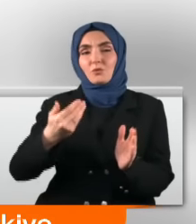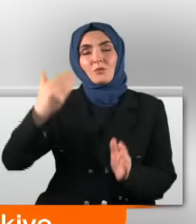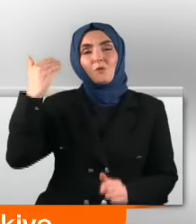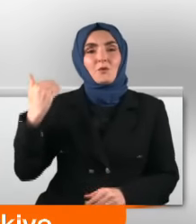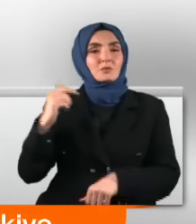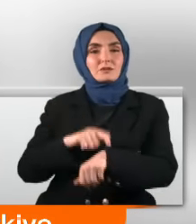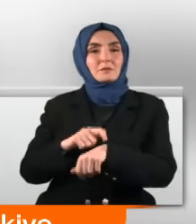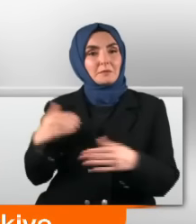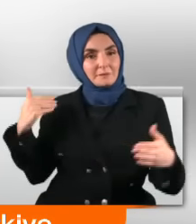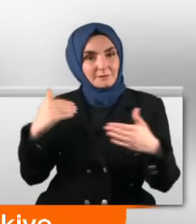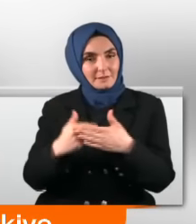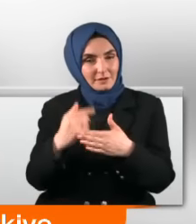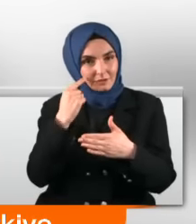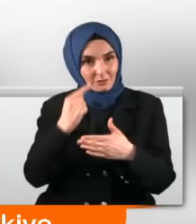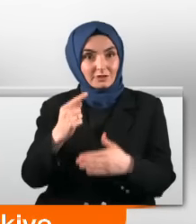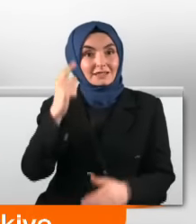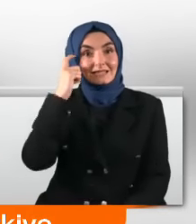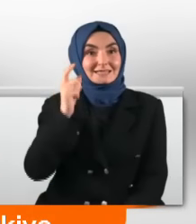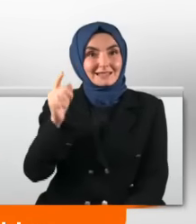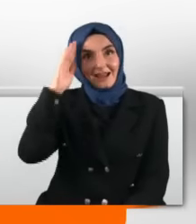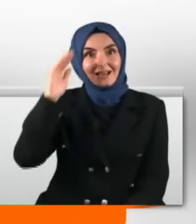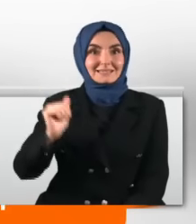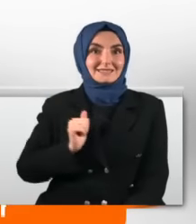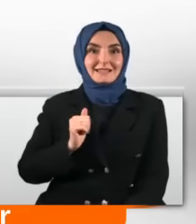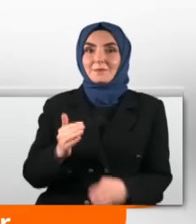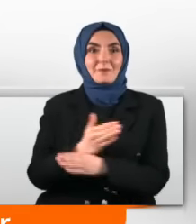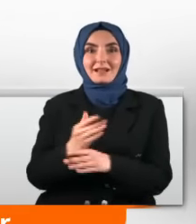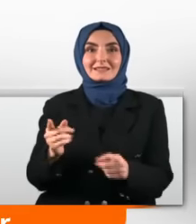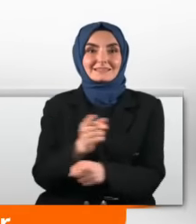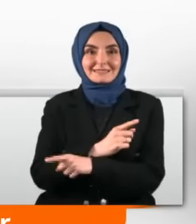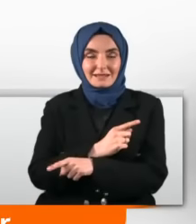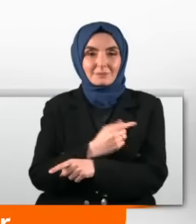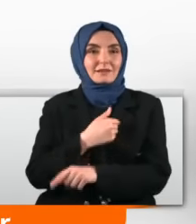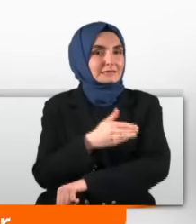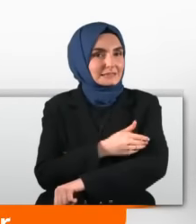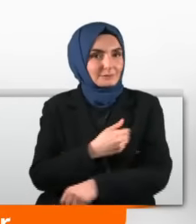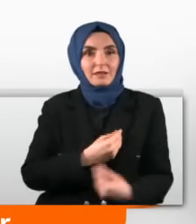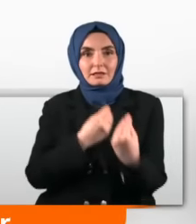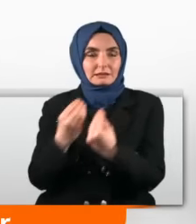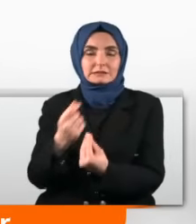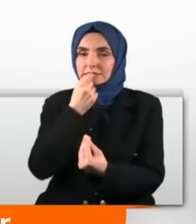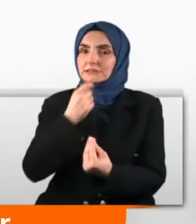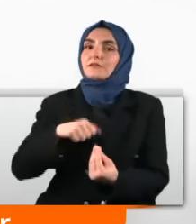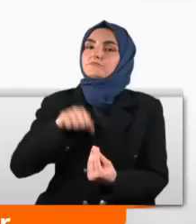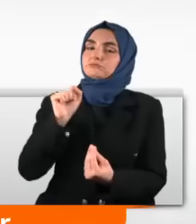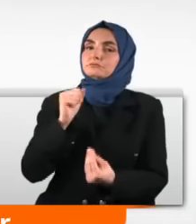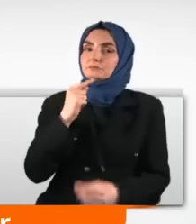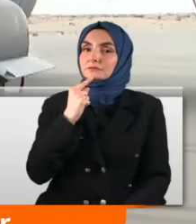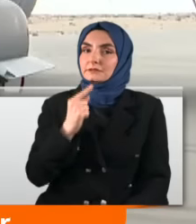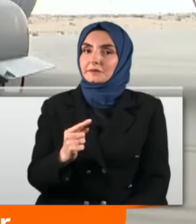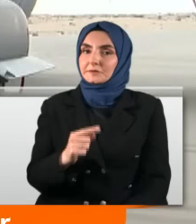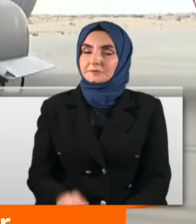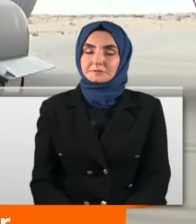İsrail'e askeri amaçta kullanılabilecek herhangi bir ürün veya hizmetin satışına izin verilmediğinin de altı